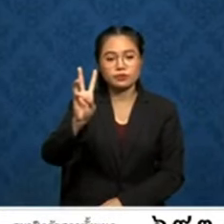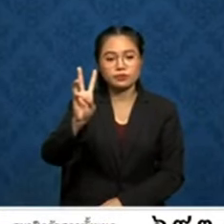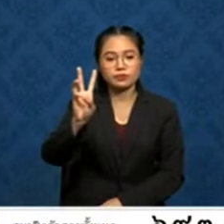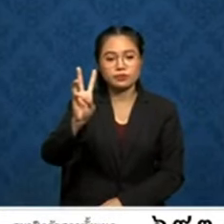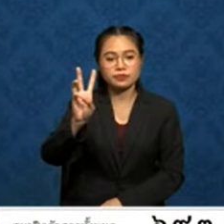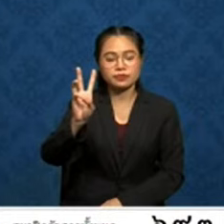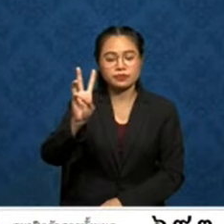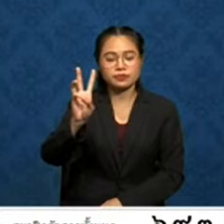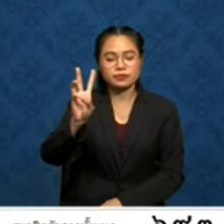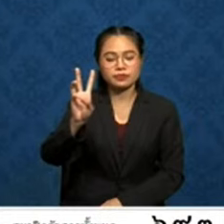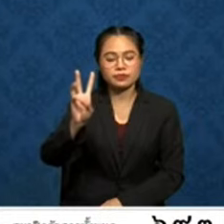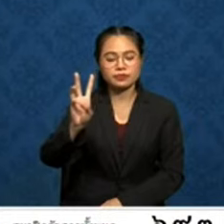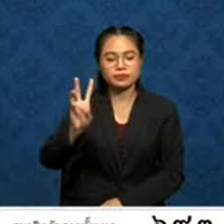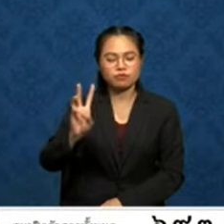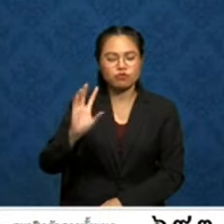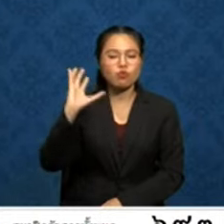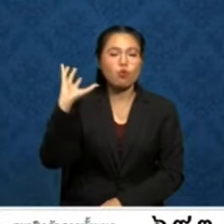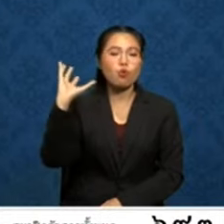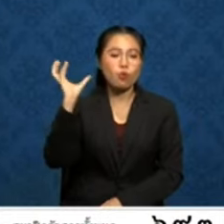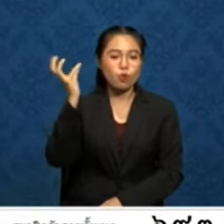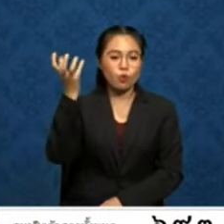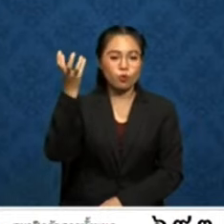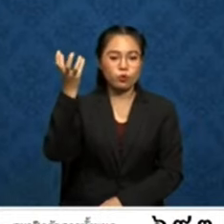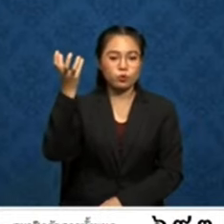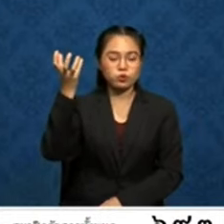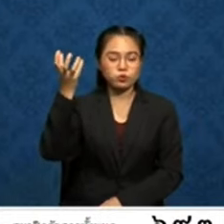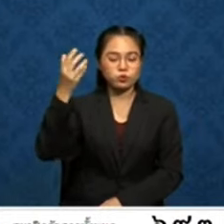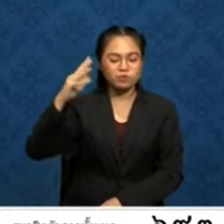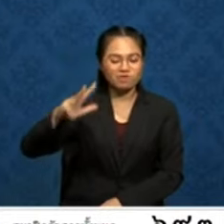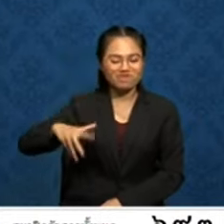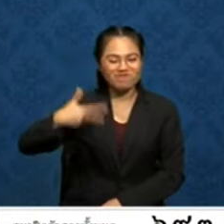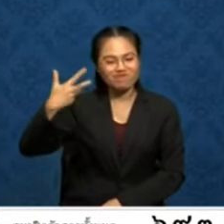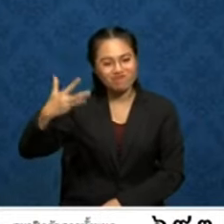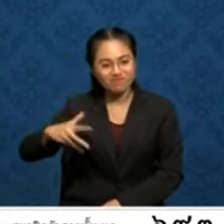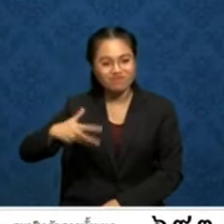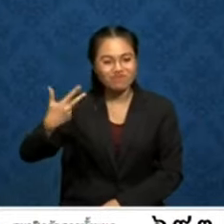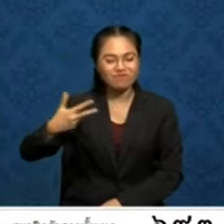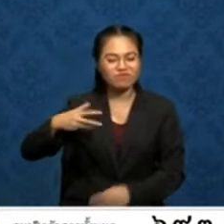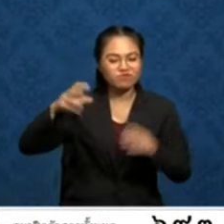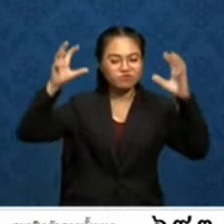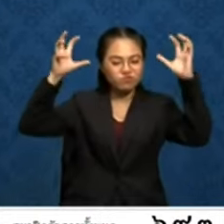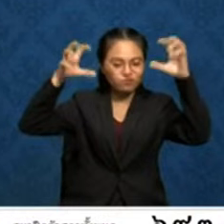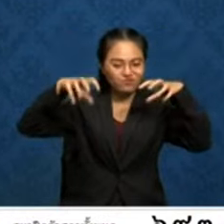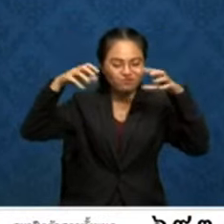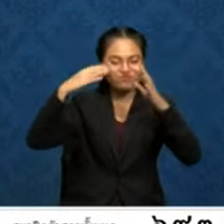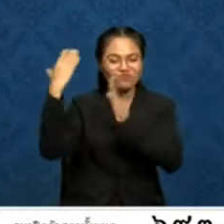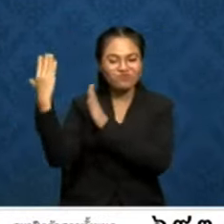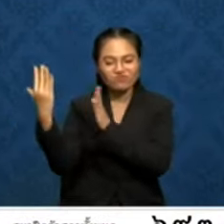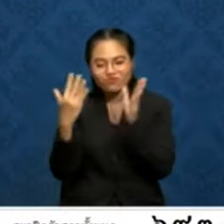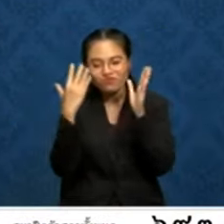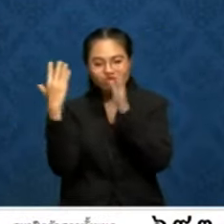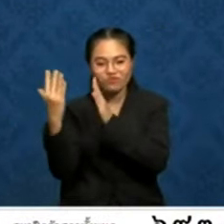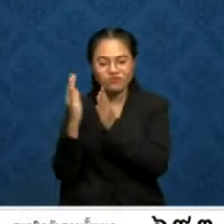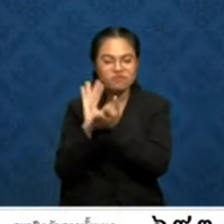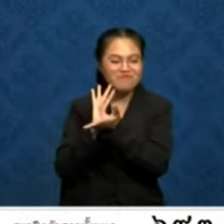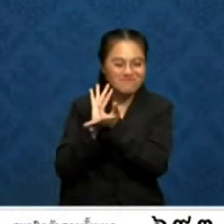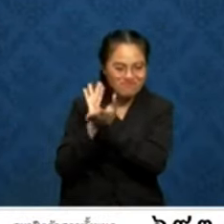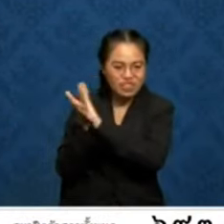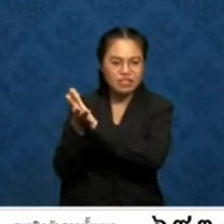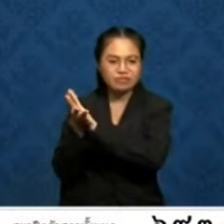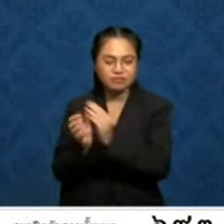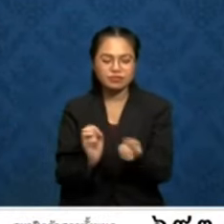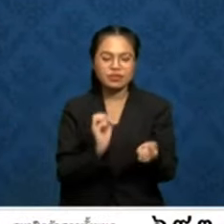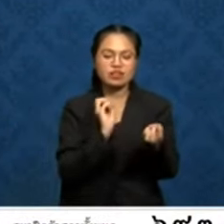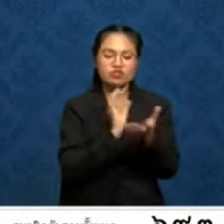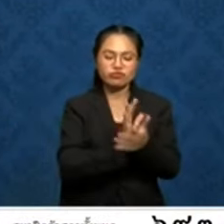จากสภาวะการเปลี่ยนแปลงของสภาพภูมิอากาศของโลก climate change ที่ส่งผลกระทบต่อภาคเกษตรกร